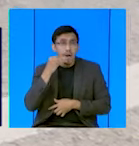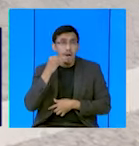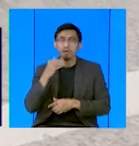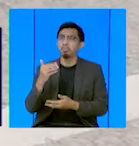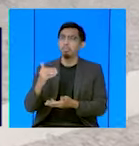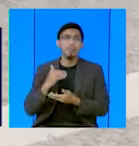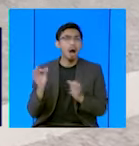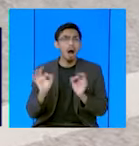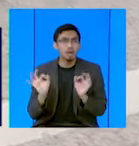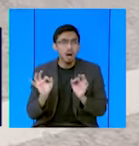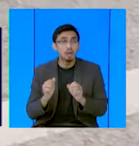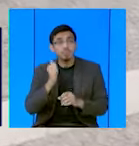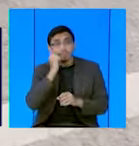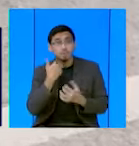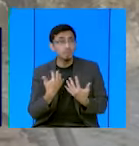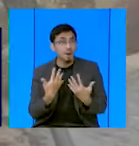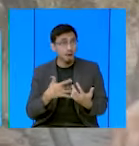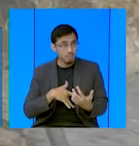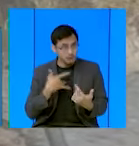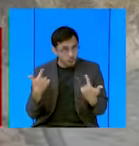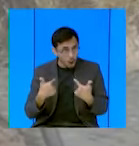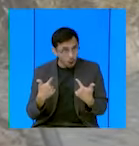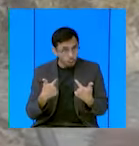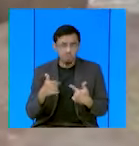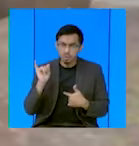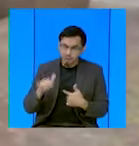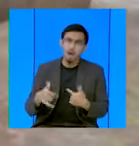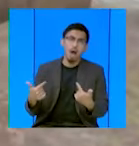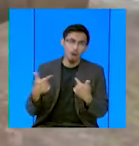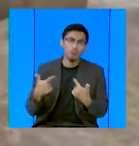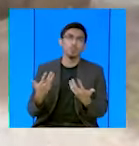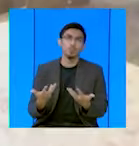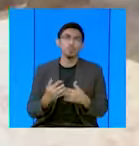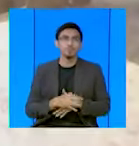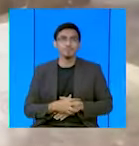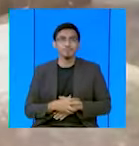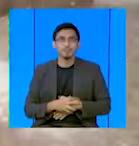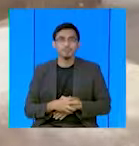payah gini gimana kita? Terganggu nggak? Terganggu ya. Tim Liputan iNews melaporkan.